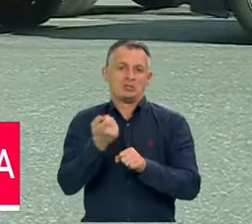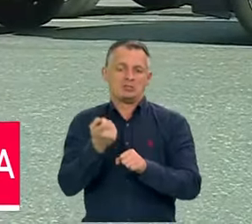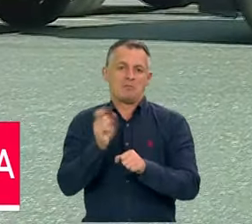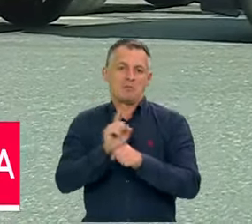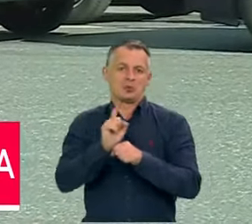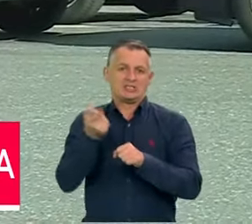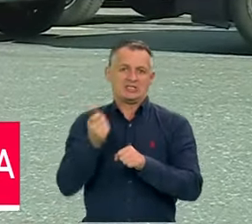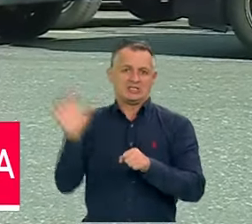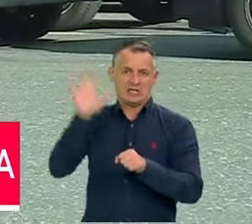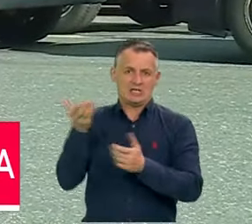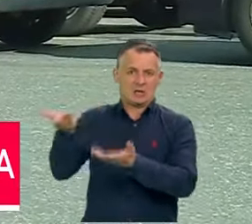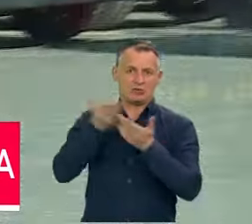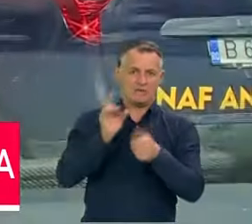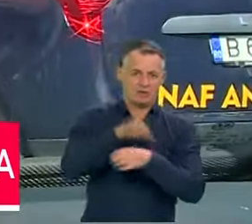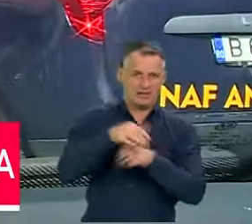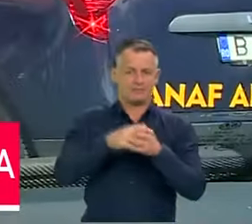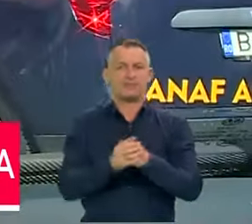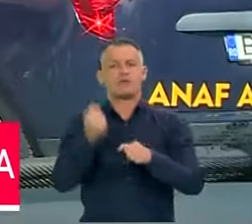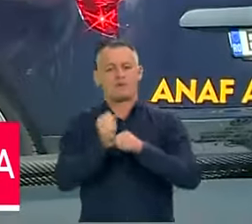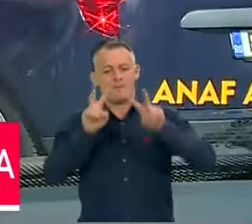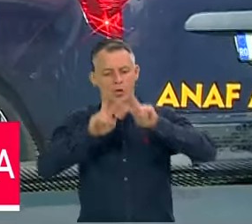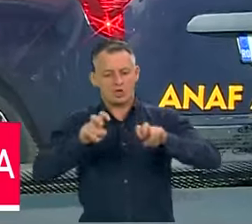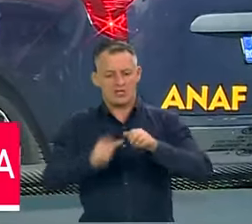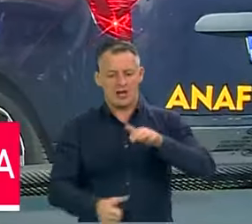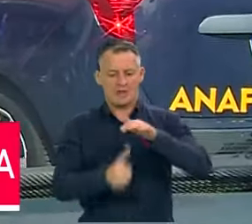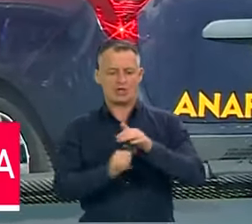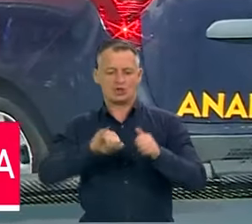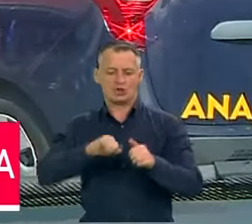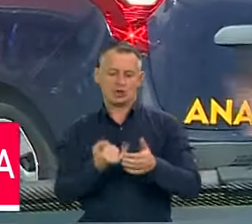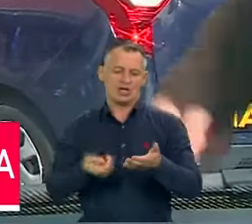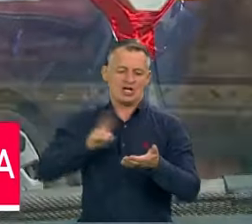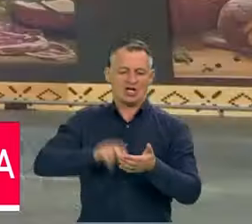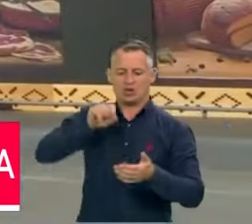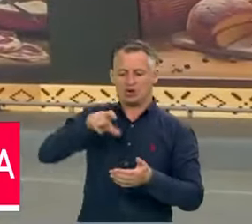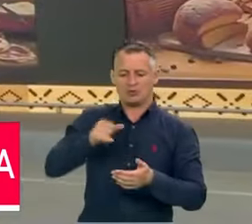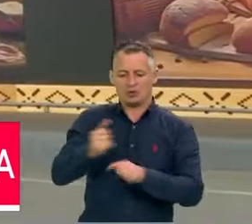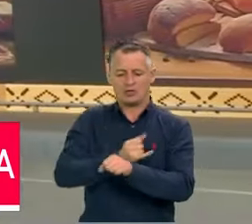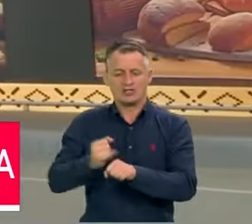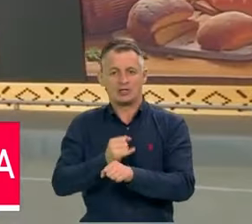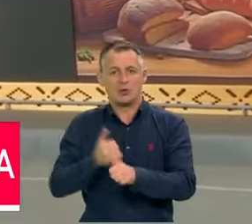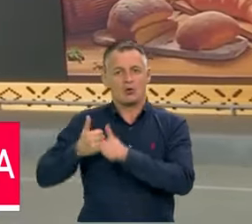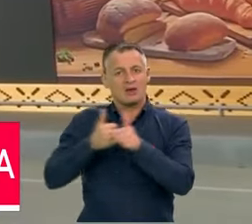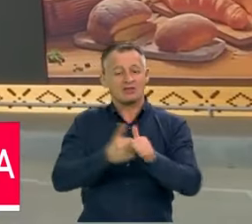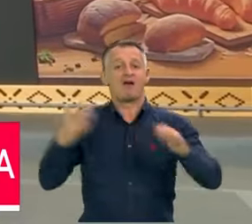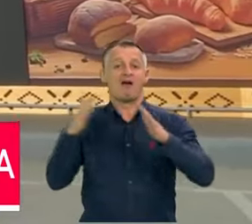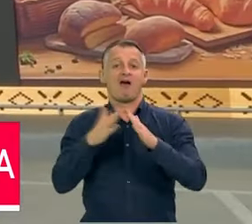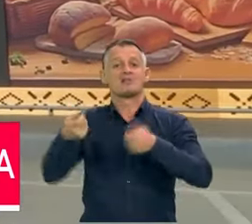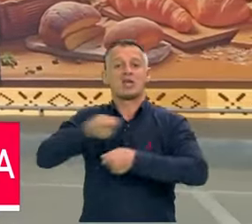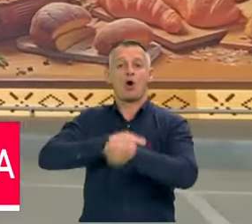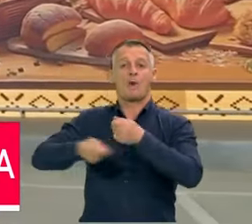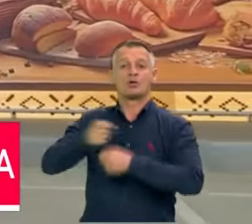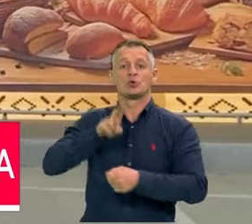Anticorupție au efectuat percheziții în capitală și în alte 12 județe vizată fiind casa de Comerț Unirea potrivit